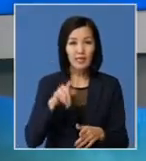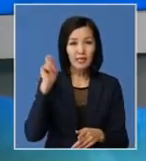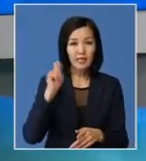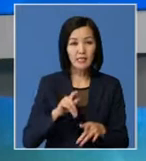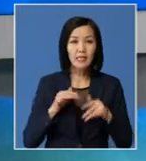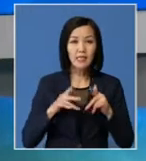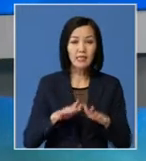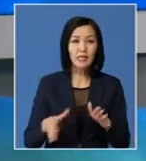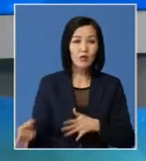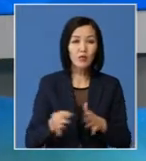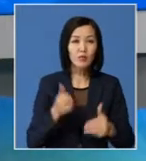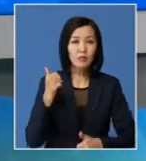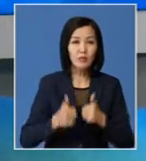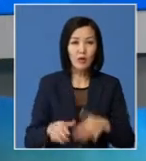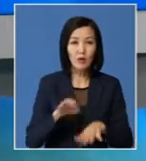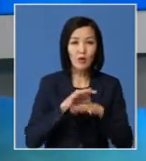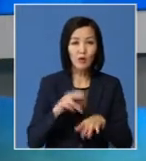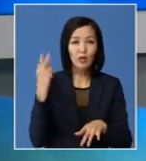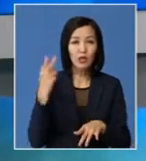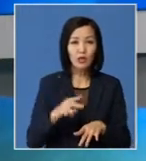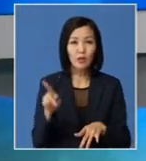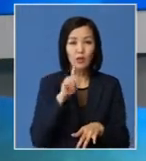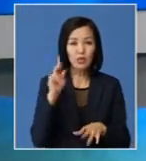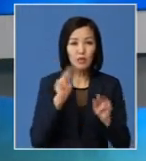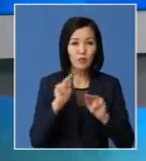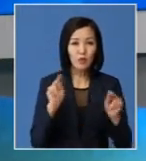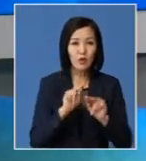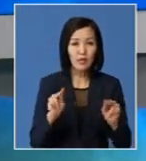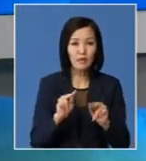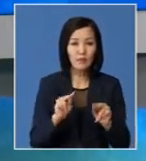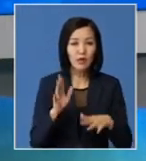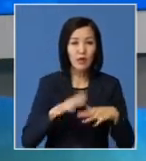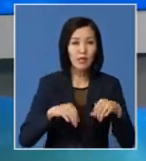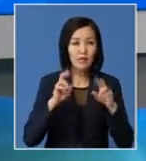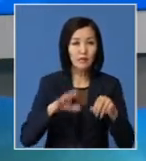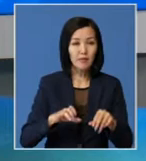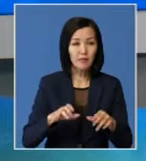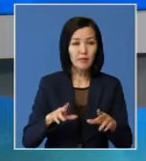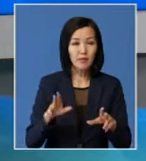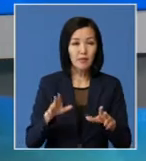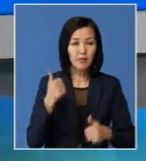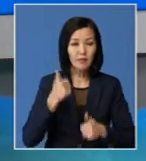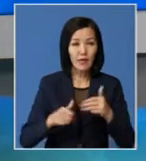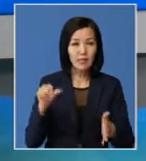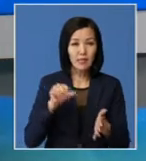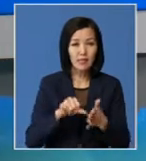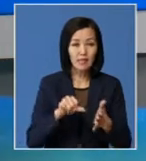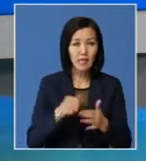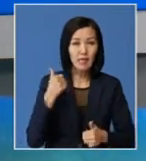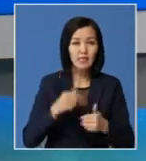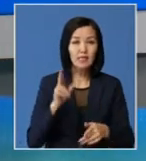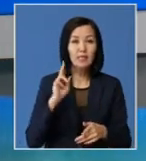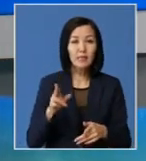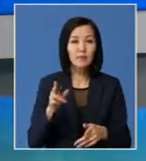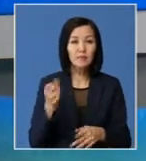атты» облыстық байқау өтті. Онда 20-дан аса жас мұғалім білім беру шеберлігімен кәсіби біліктіліктері бойынша бақ сынады.